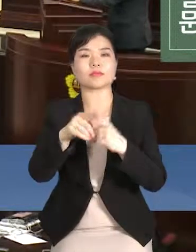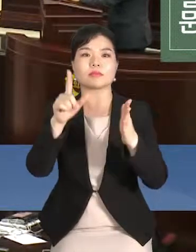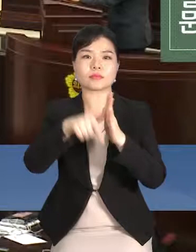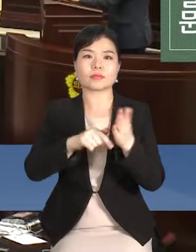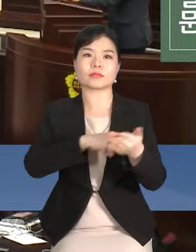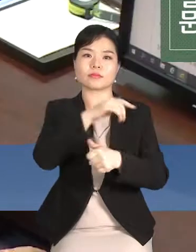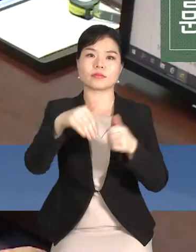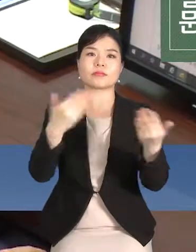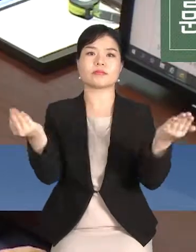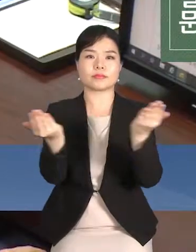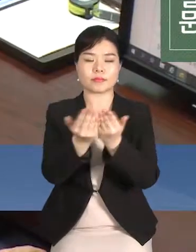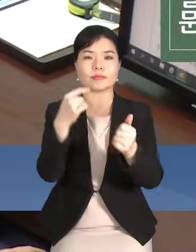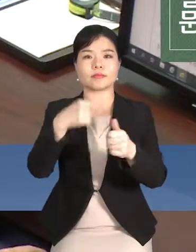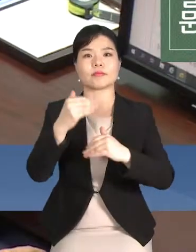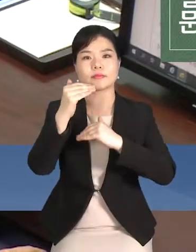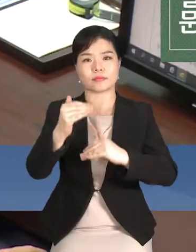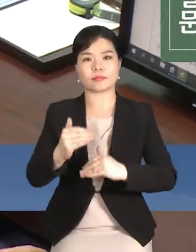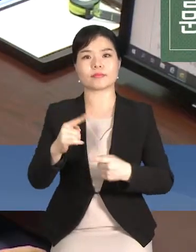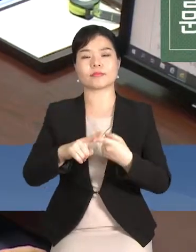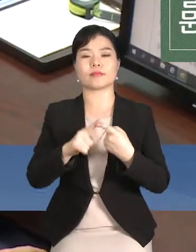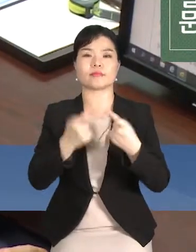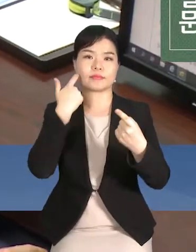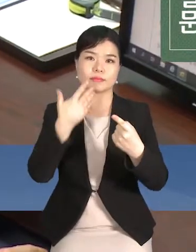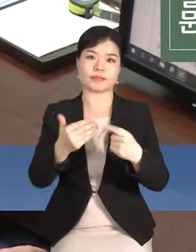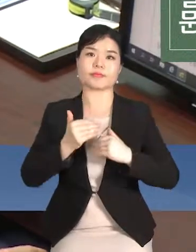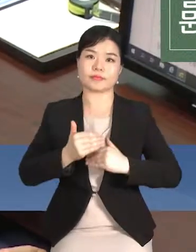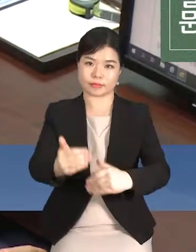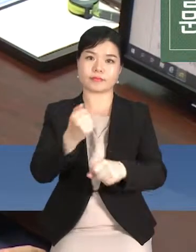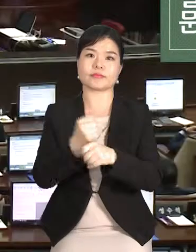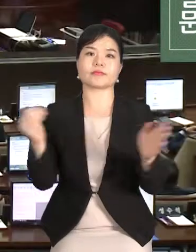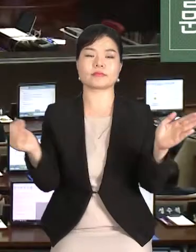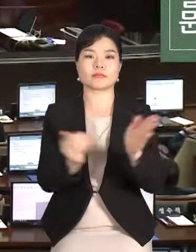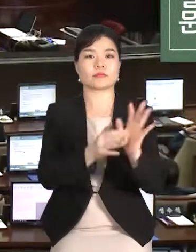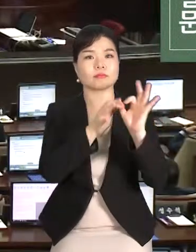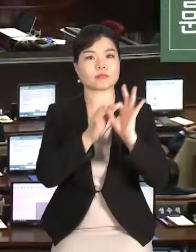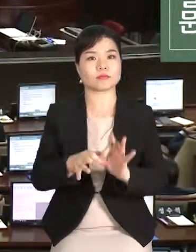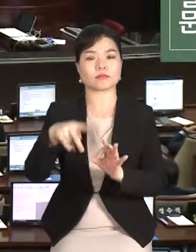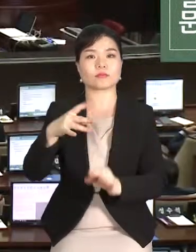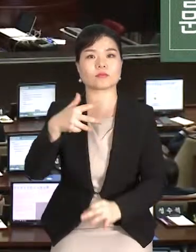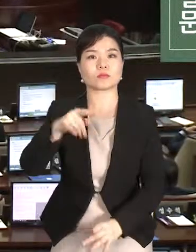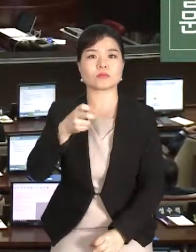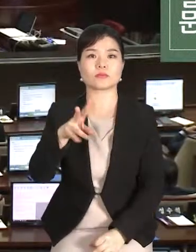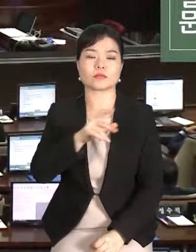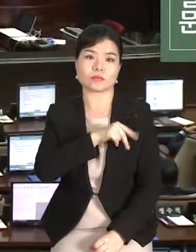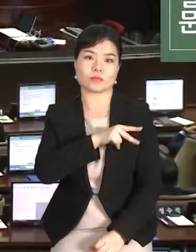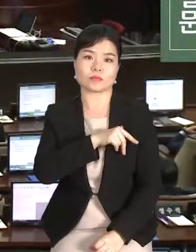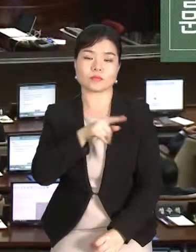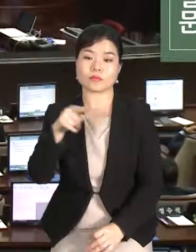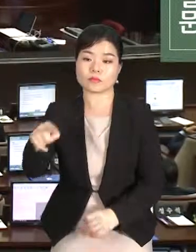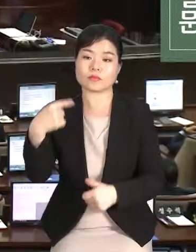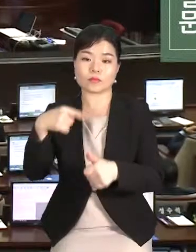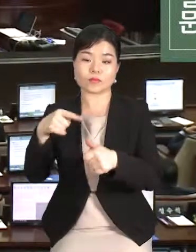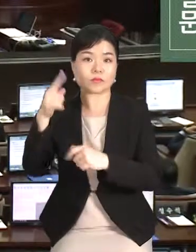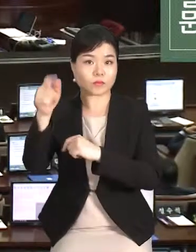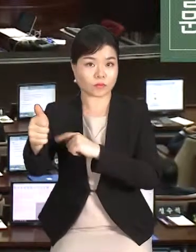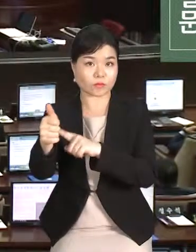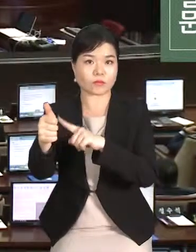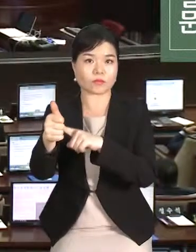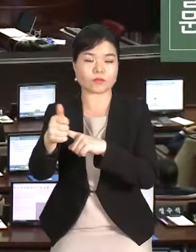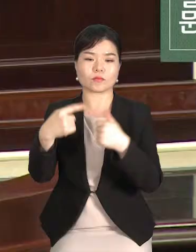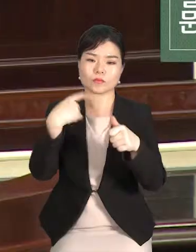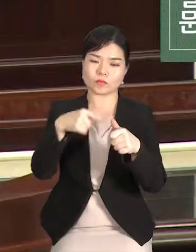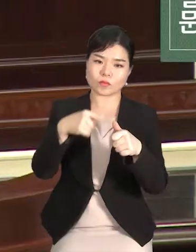반영한 교육과정 마련에 대한 질의를 이어나갔습니다. 이어 송치용 의원은 이재정 교육감에게